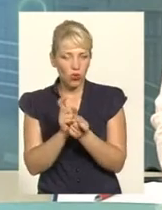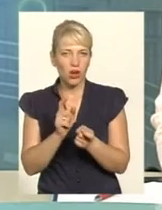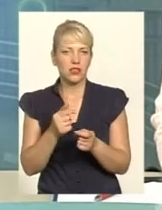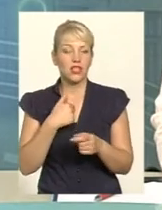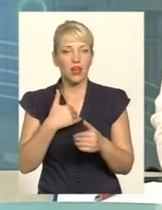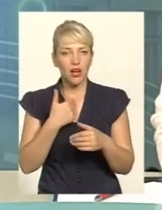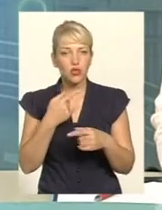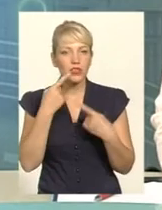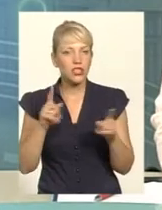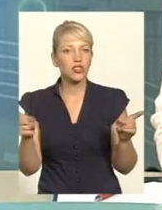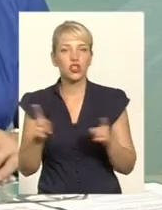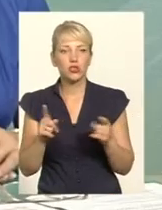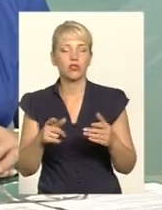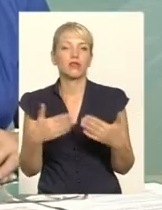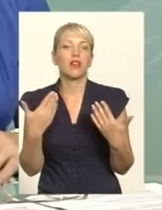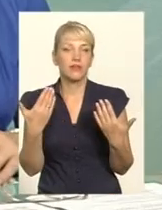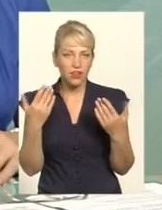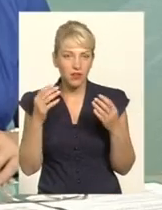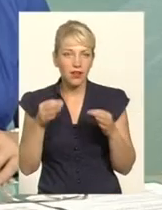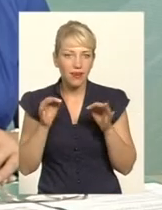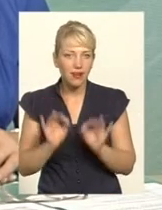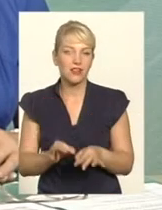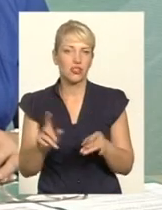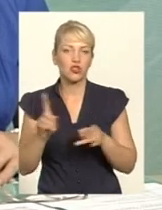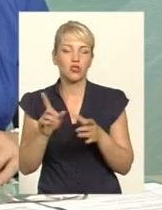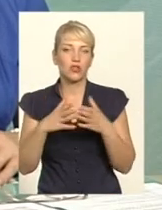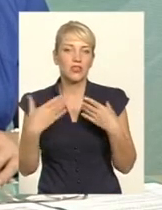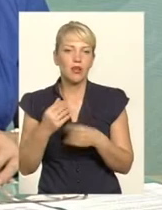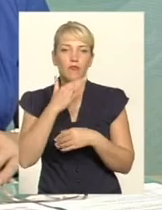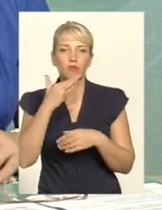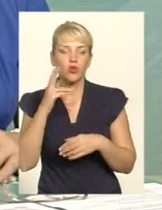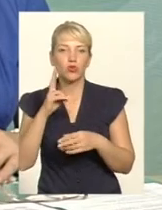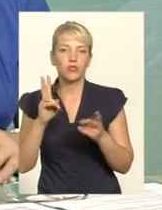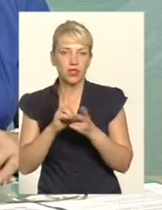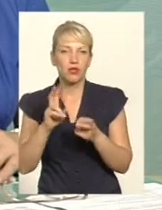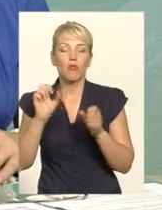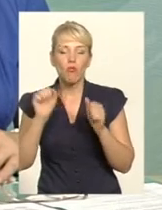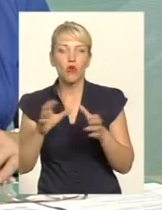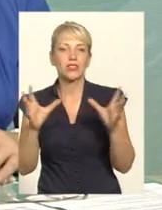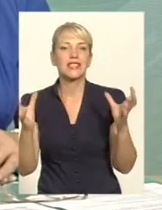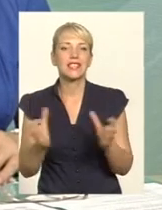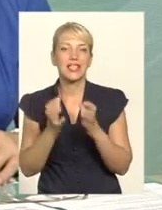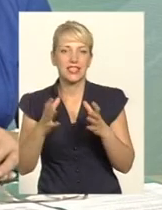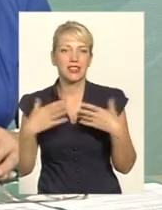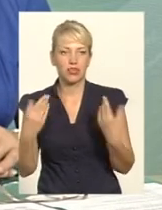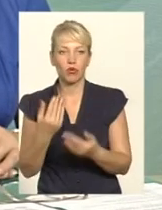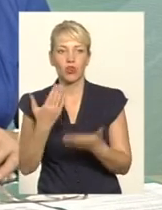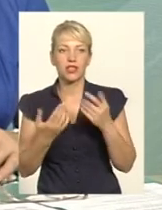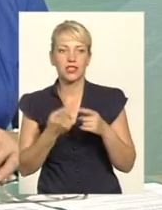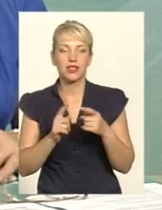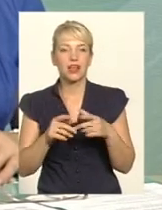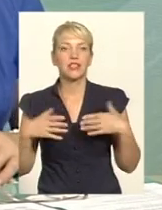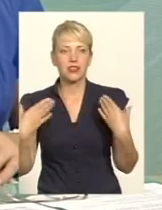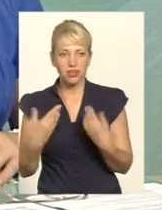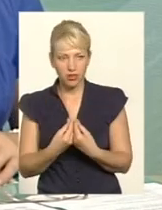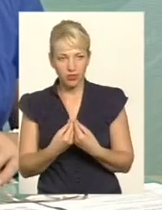по семьям многим, которые сталкиваются, можно сохранить. Если это семья, ну,